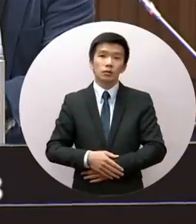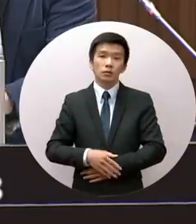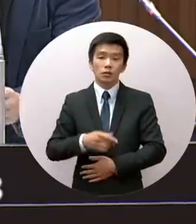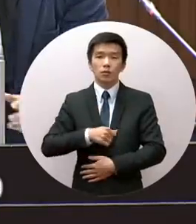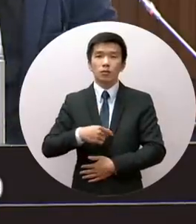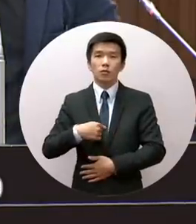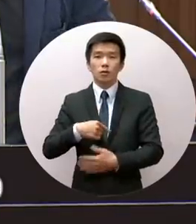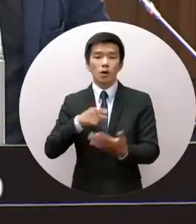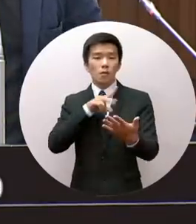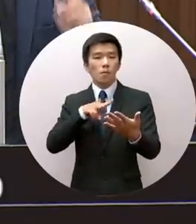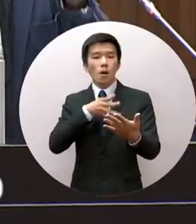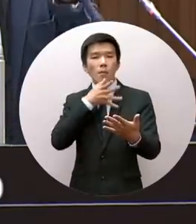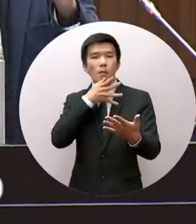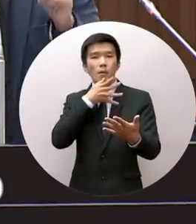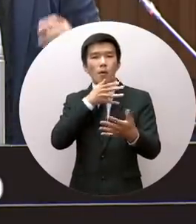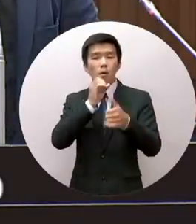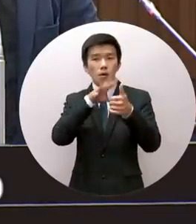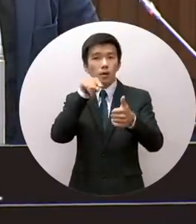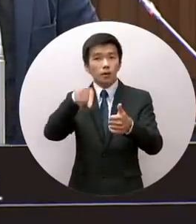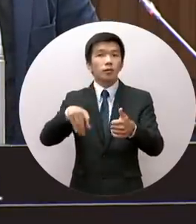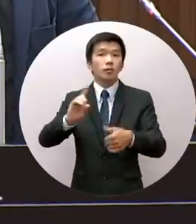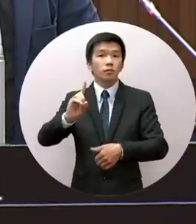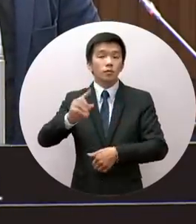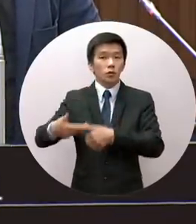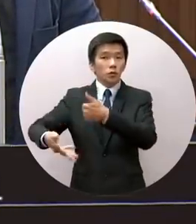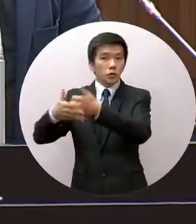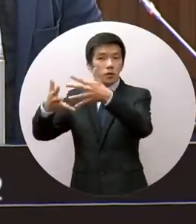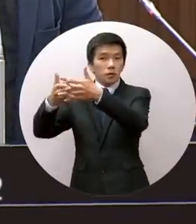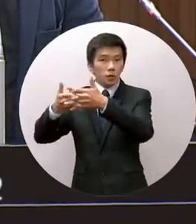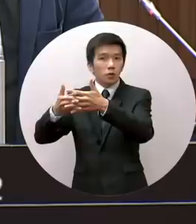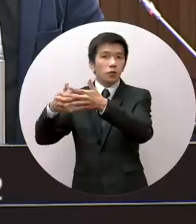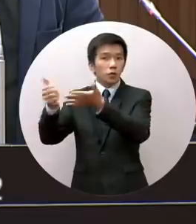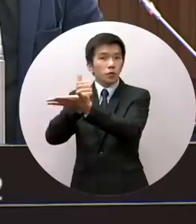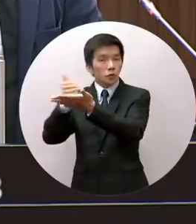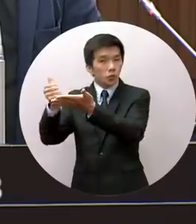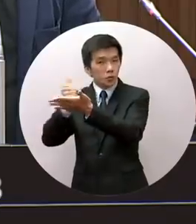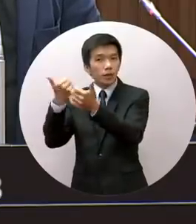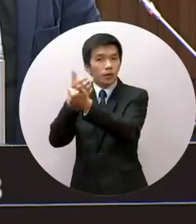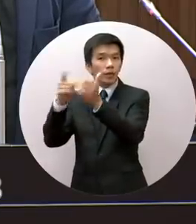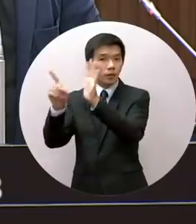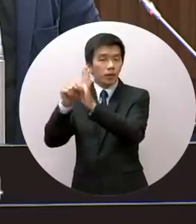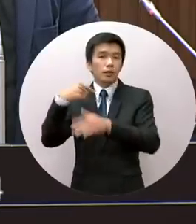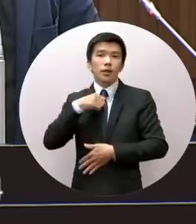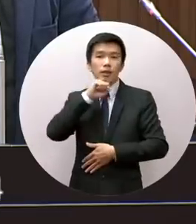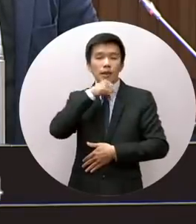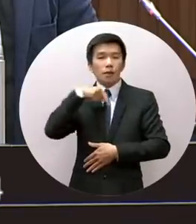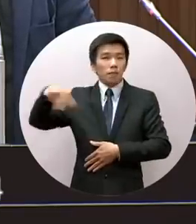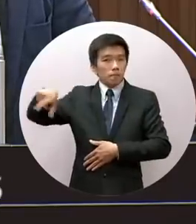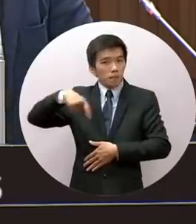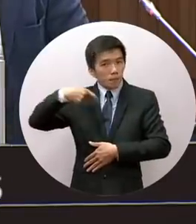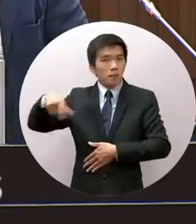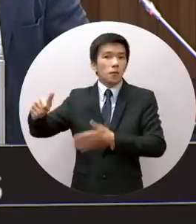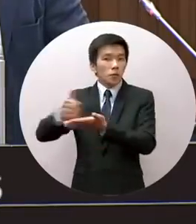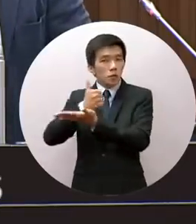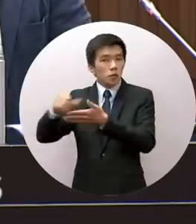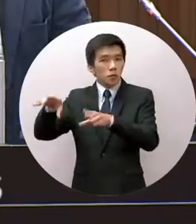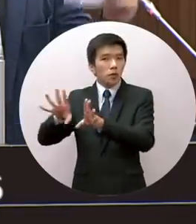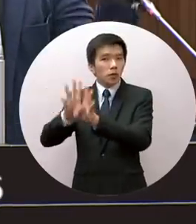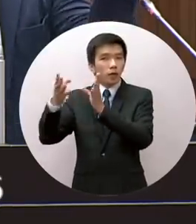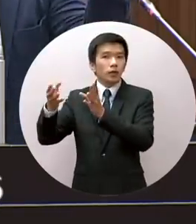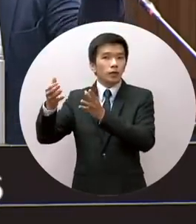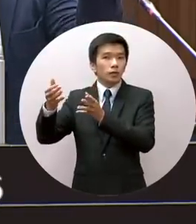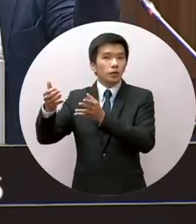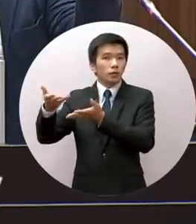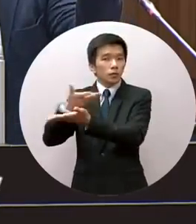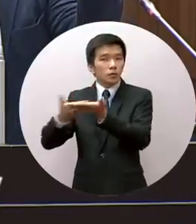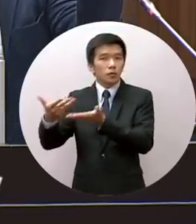哈，2712决议案叫做鼓励美国贸易代表签署与台湾就双边贸易协定开始交涉。